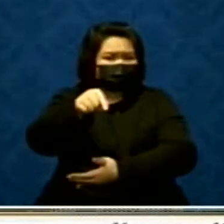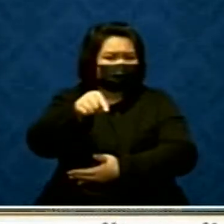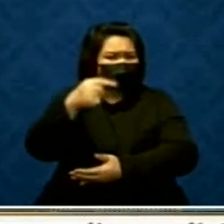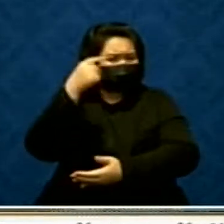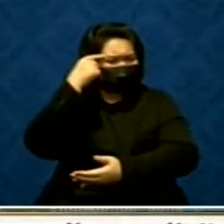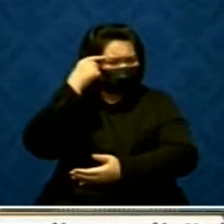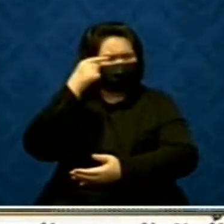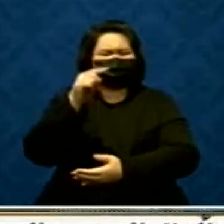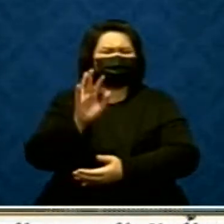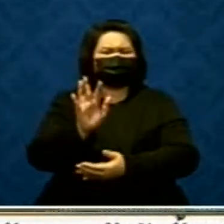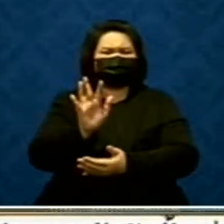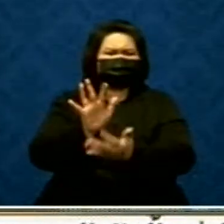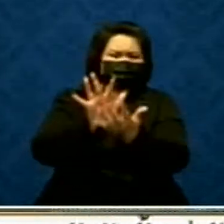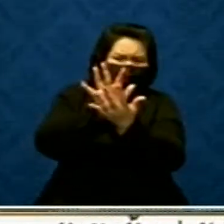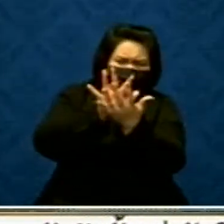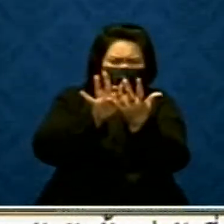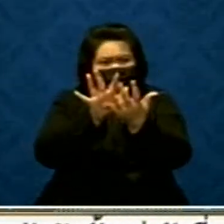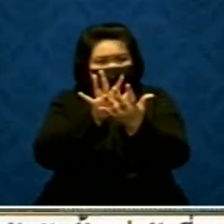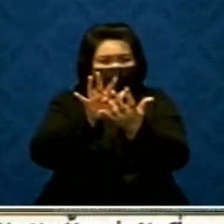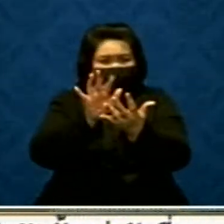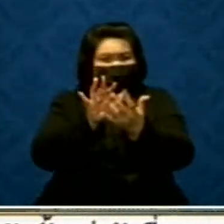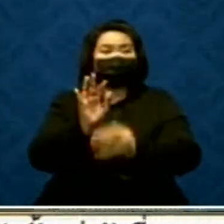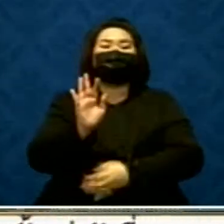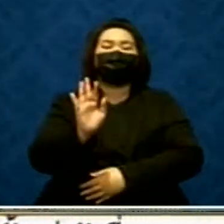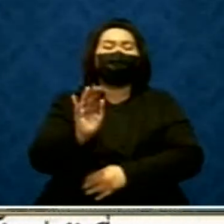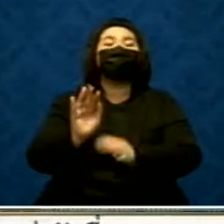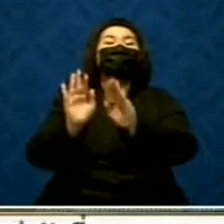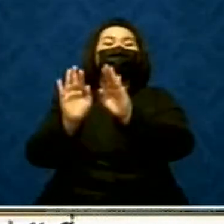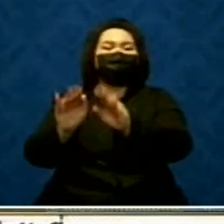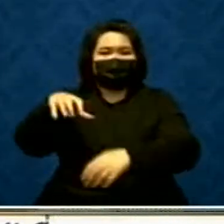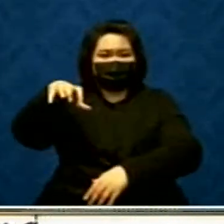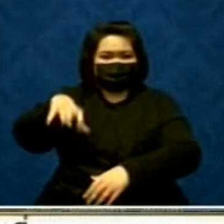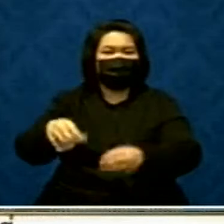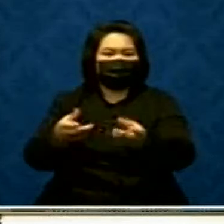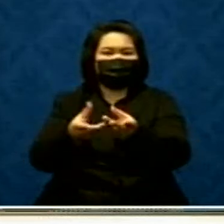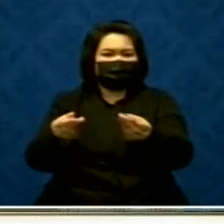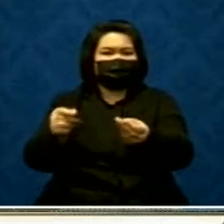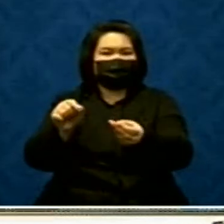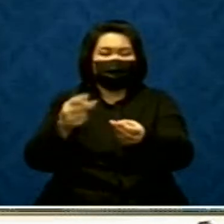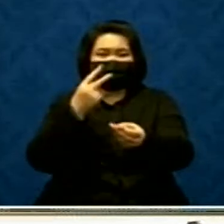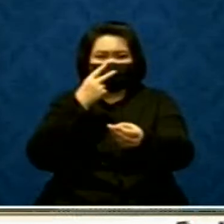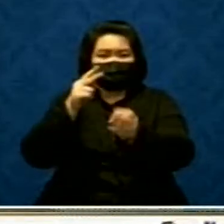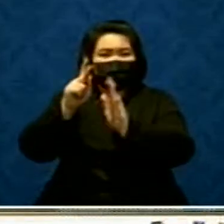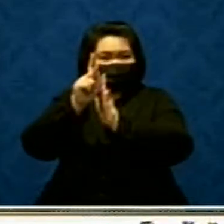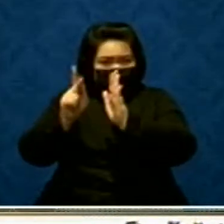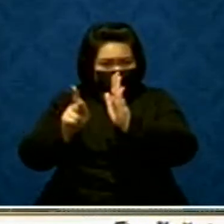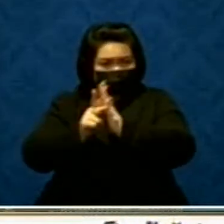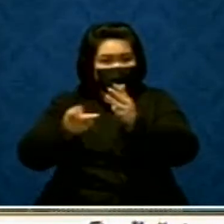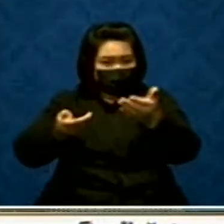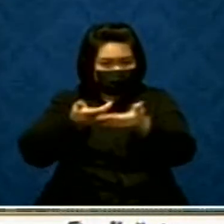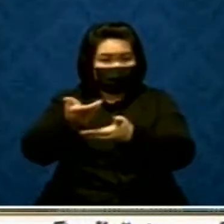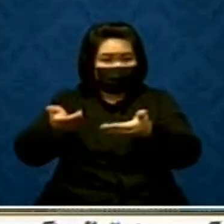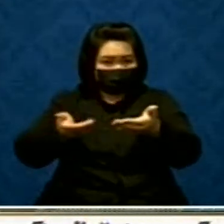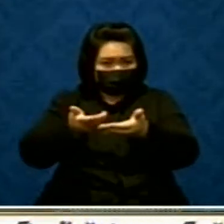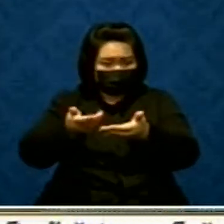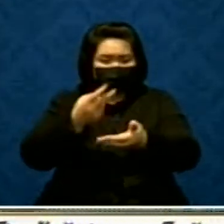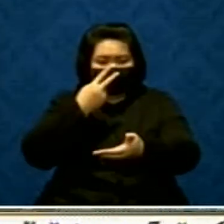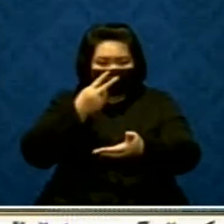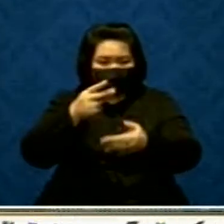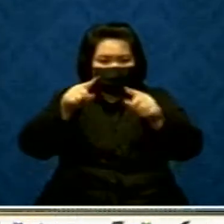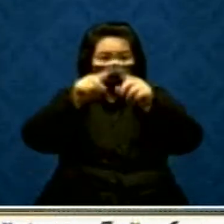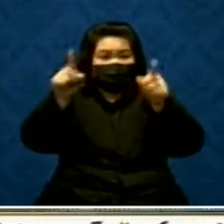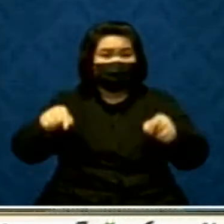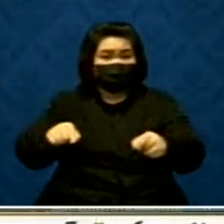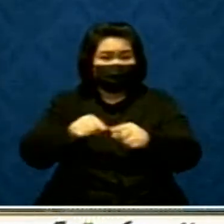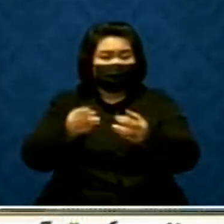เคลื่อนจึงขอให้กรมที่ดินเนี่ยพิจารณาตามกรอบอำนาจหน้าที่ตามกฎหมายนะครับเพื่อถอนเอกสารสิทธิ์